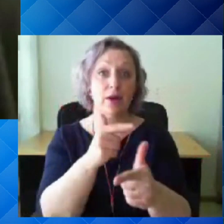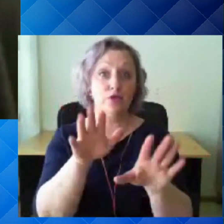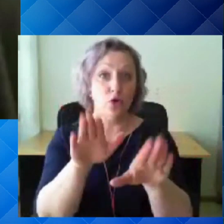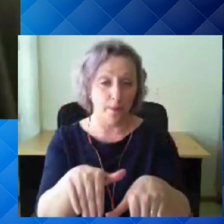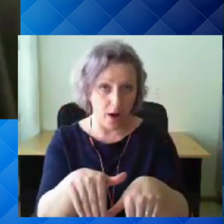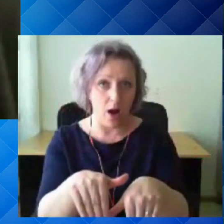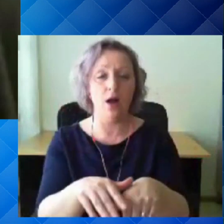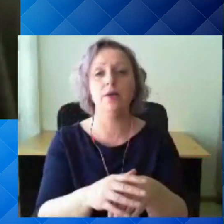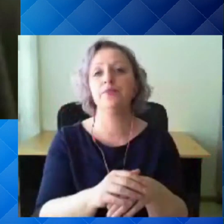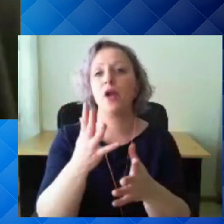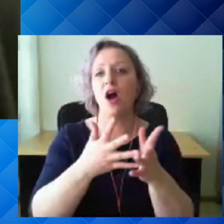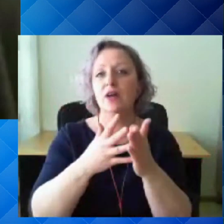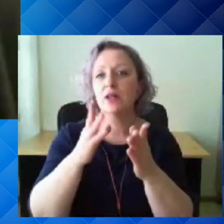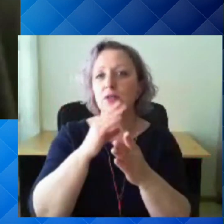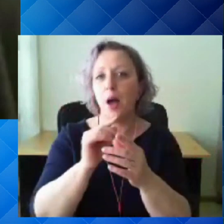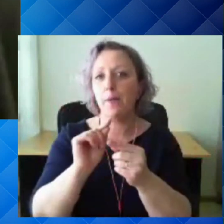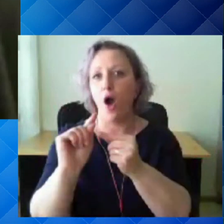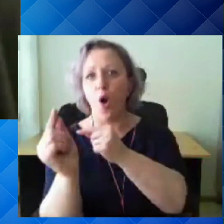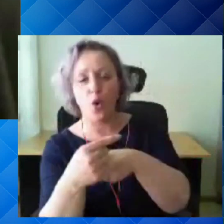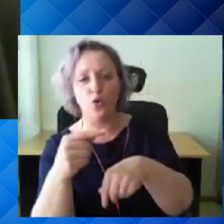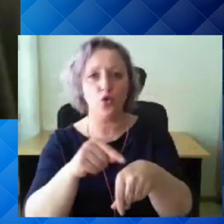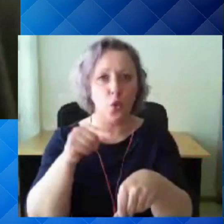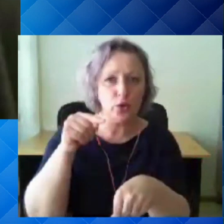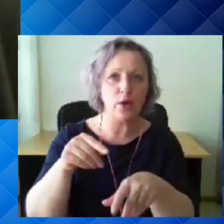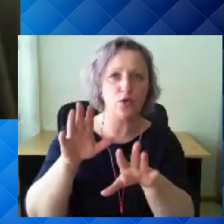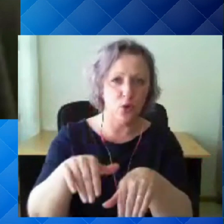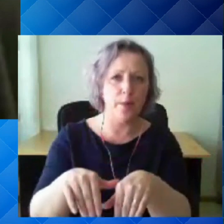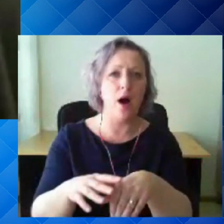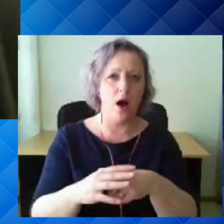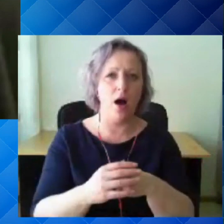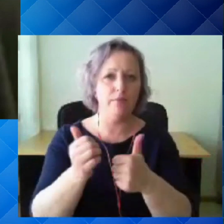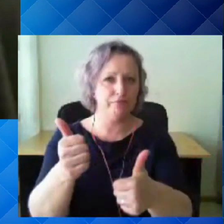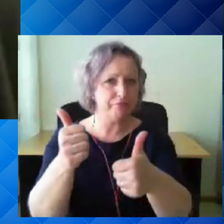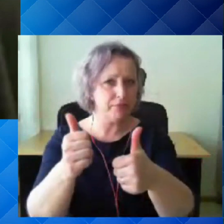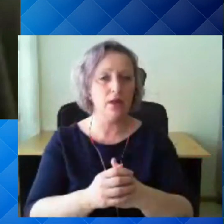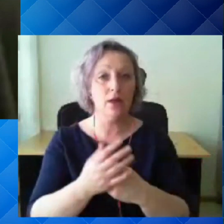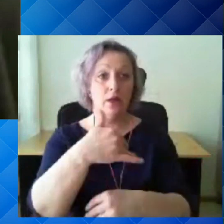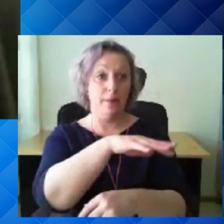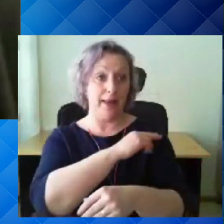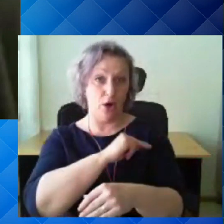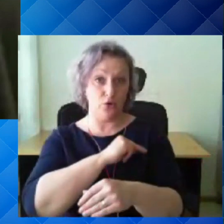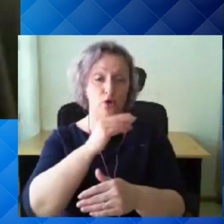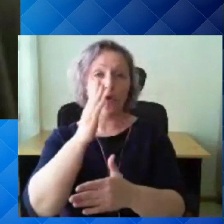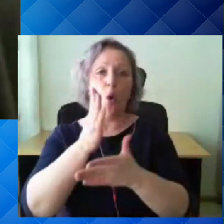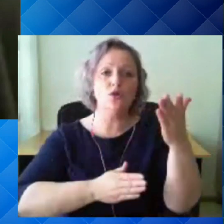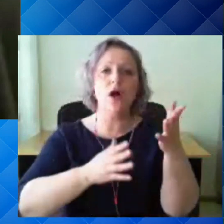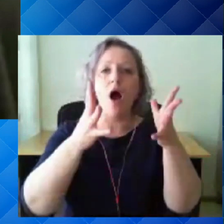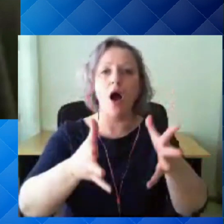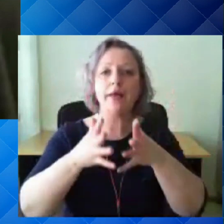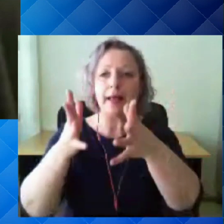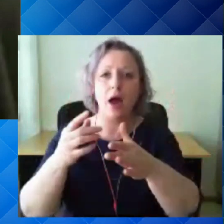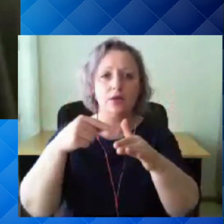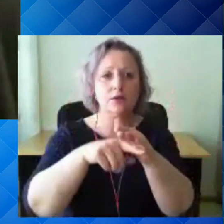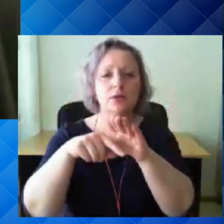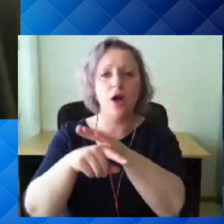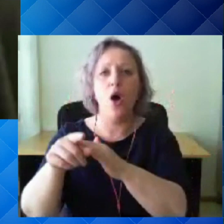loetakse juba kõrgeks. Meil on taga kasutusel osades haiglates, kus see ei ole